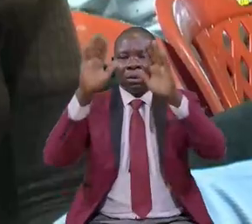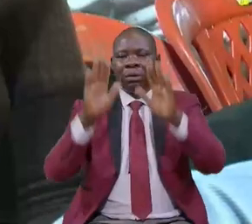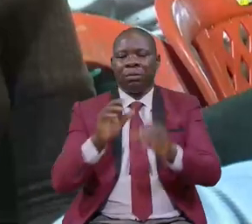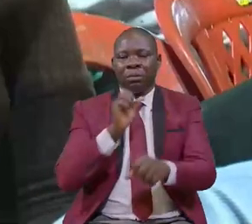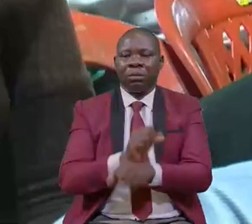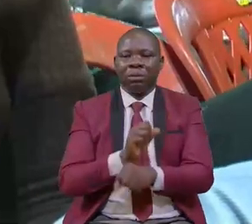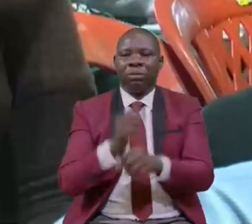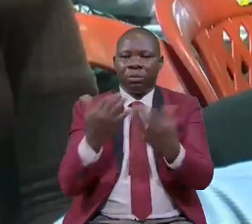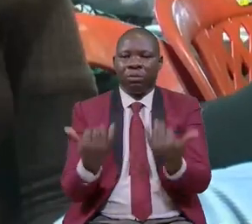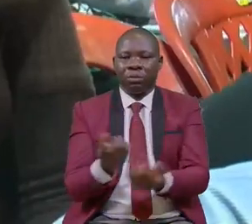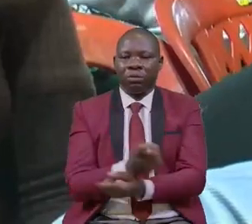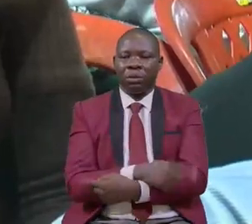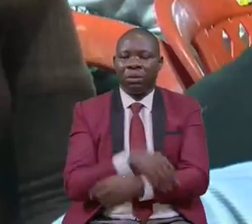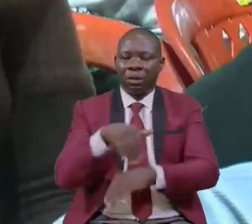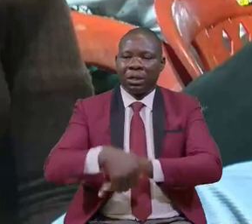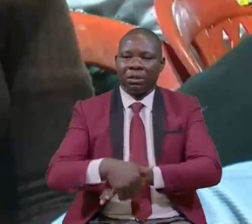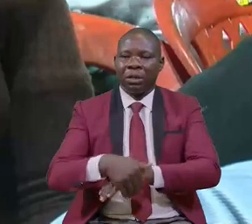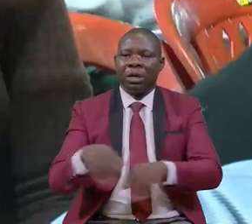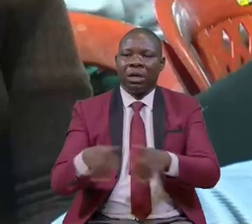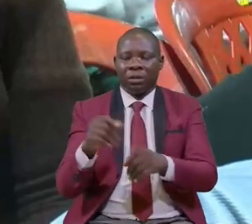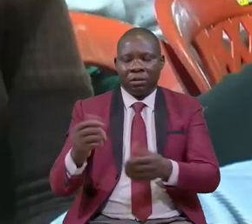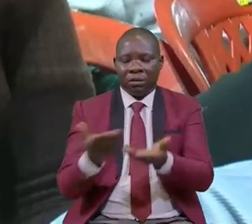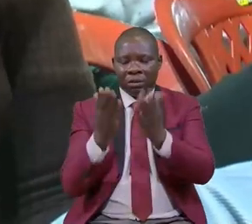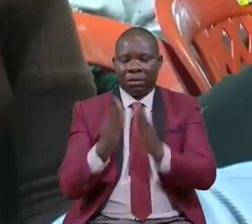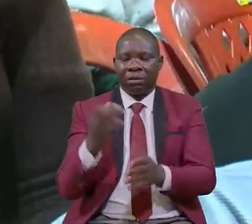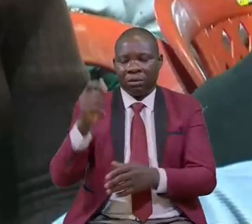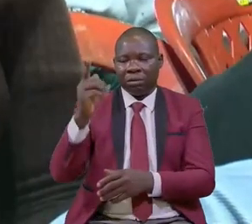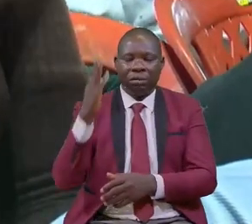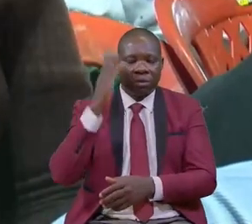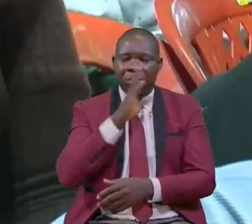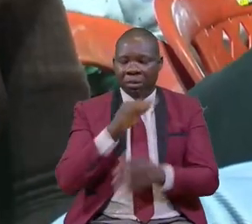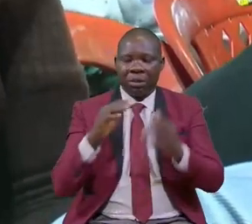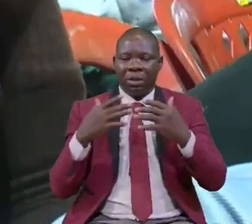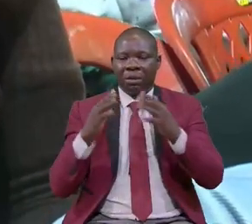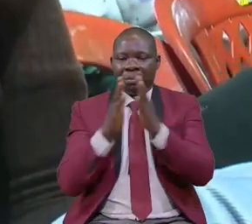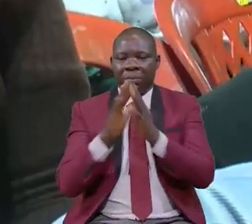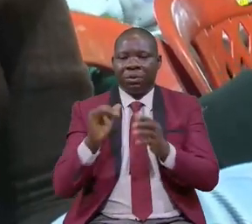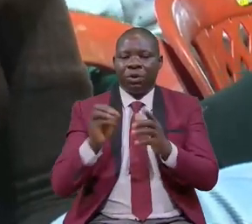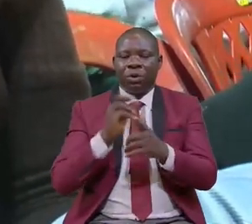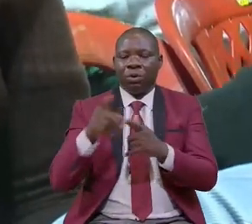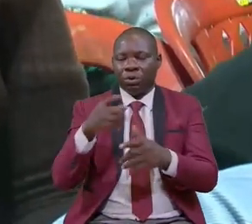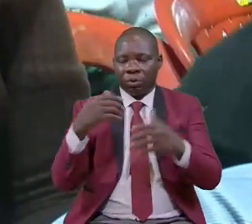Si vous avez aussi reçu votre miracle, au cours de ce programme, ne cachez pas cela.